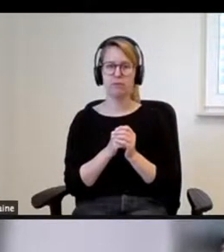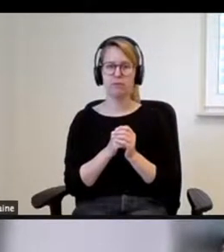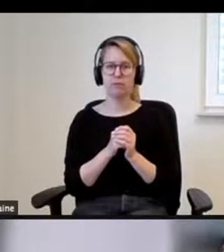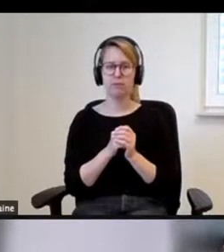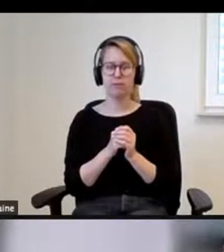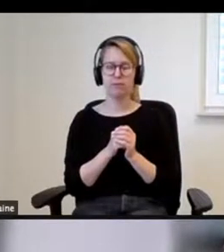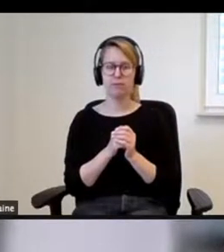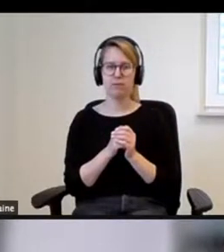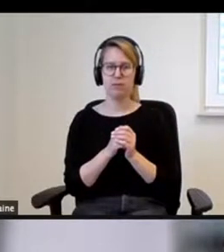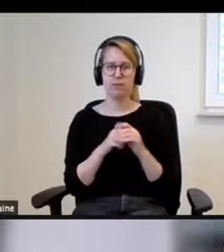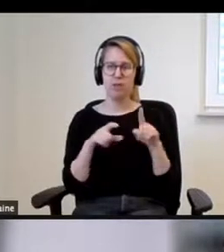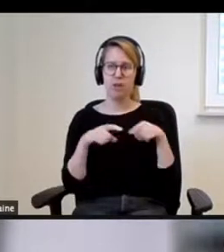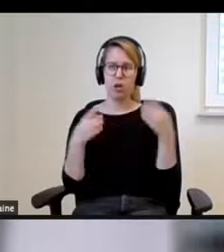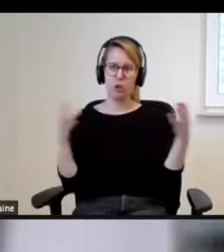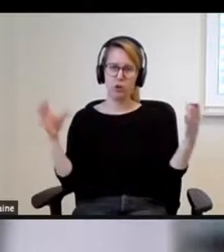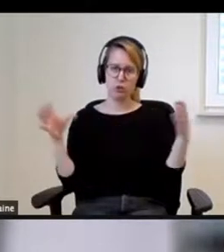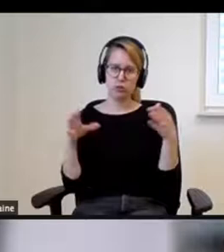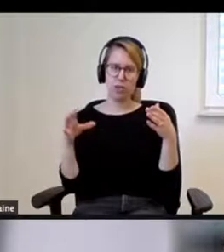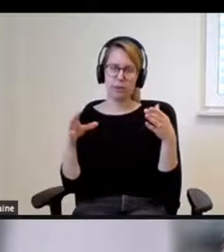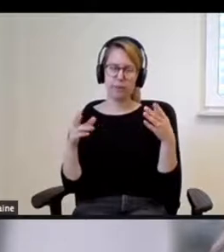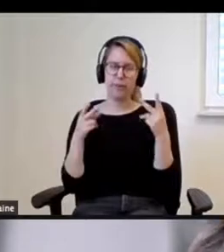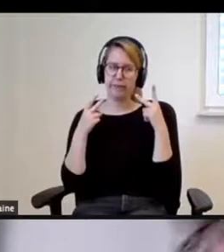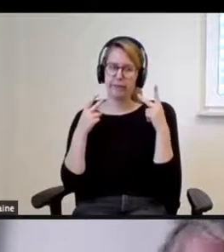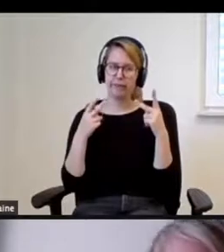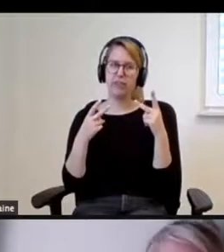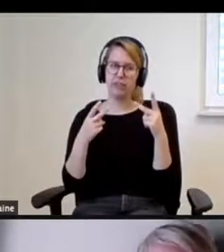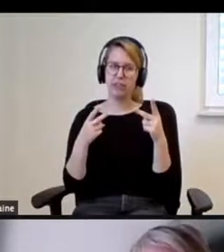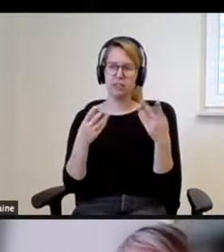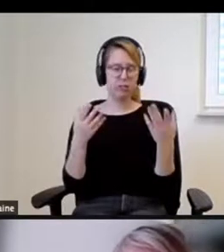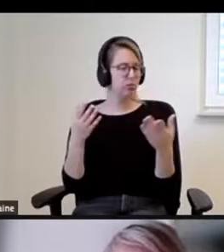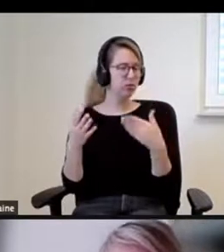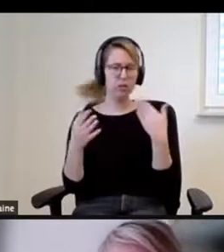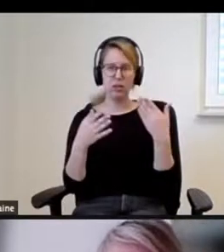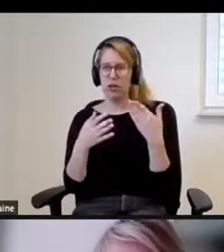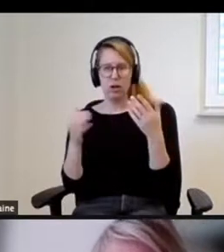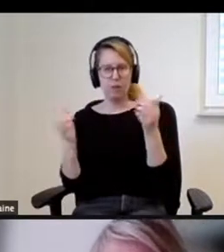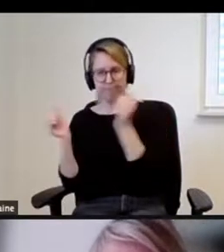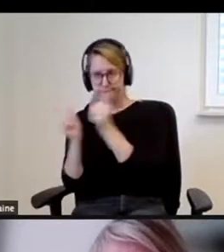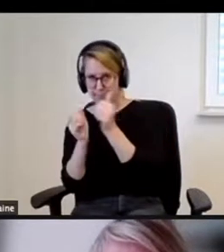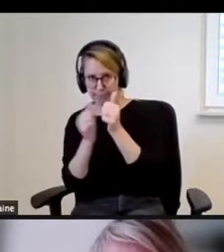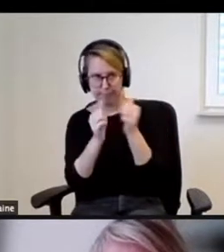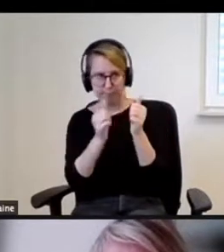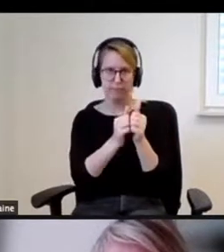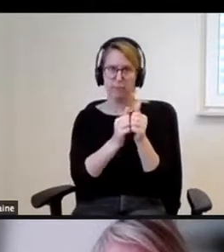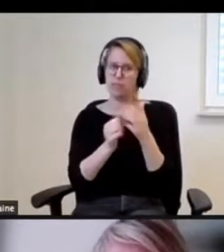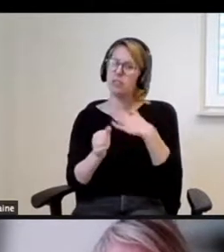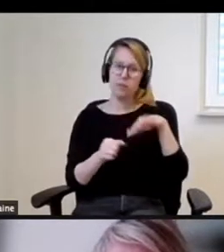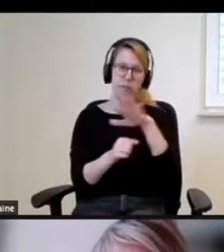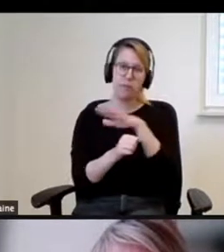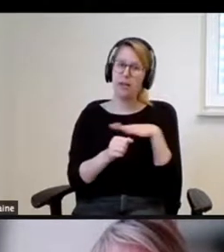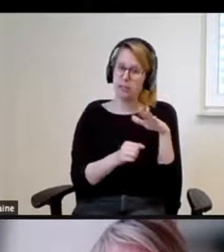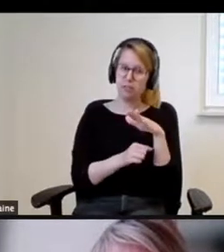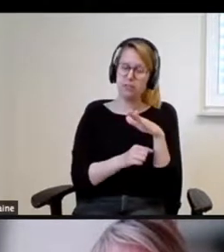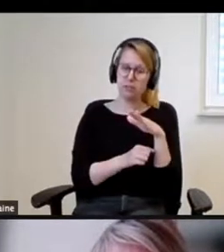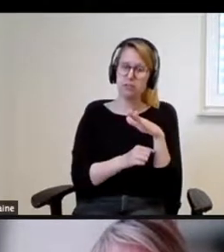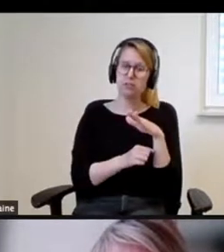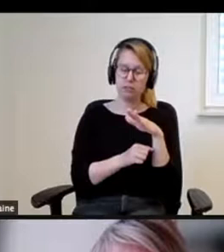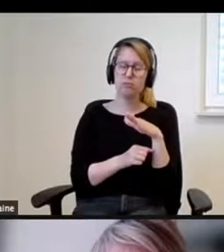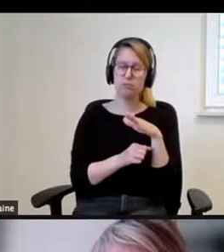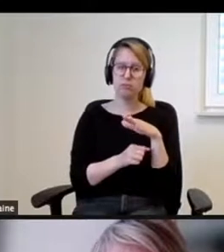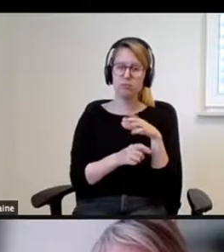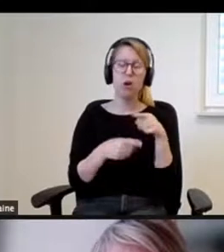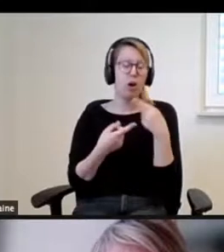pouvait participer. Et les communes, maintenant, ils ont aussi leur part à apporter par